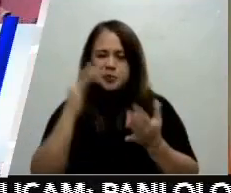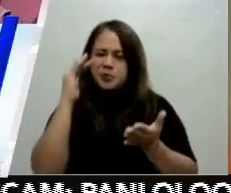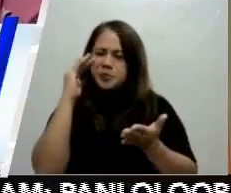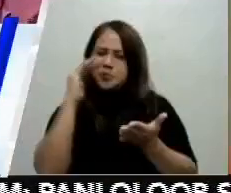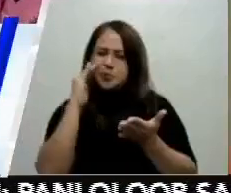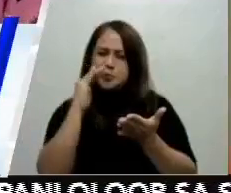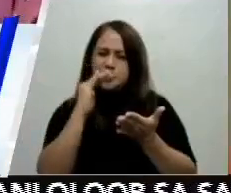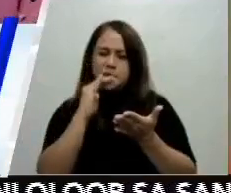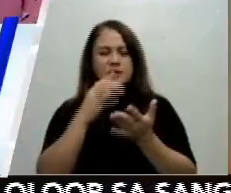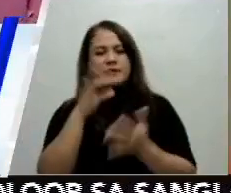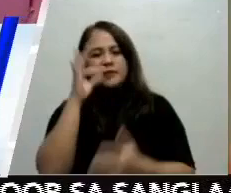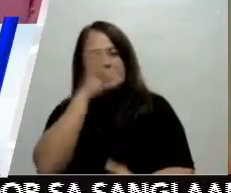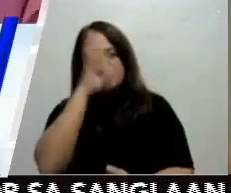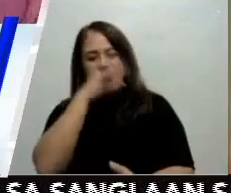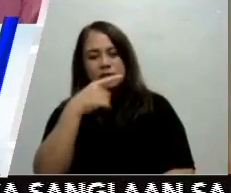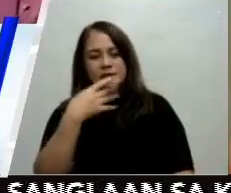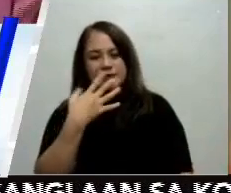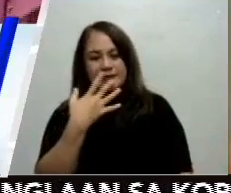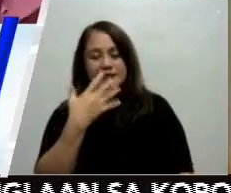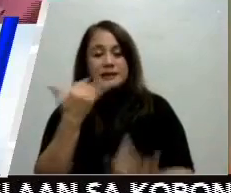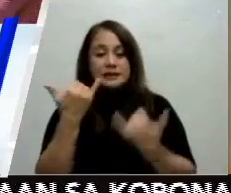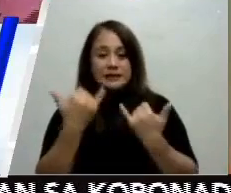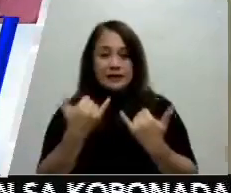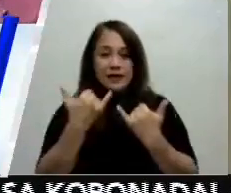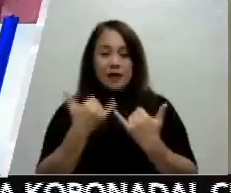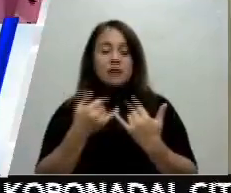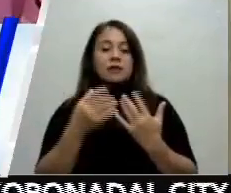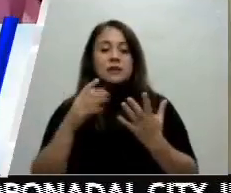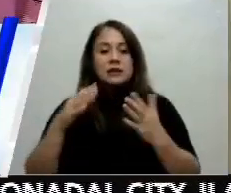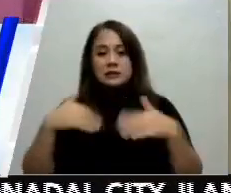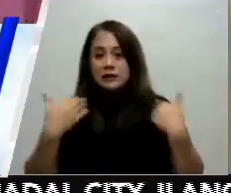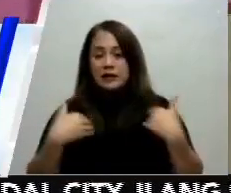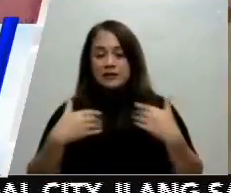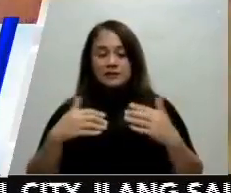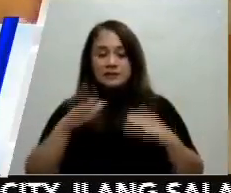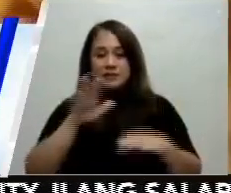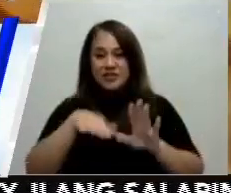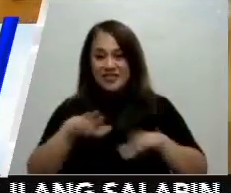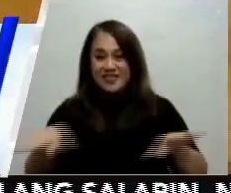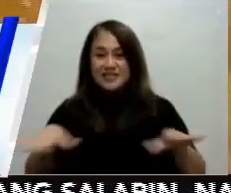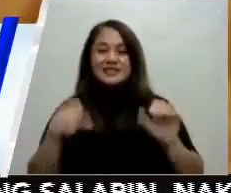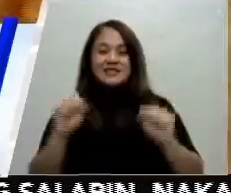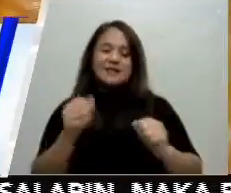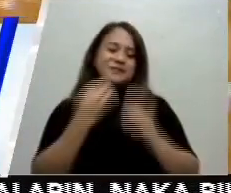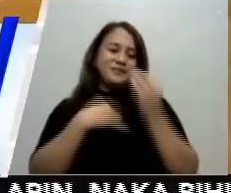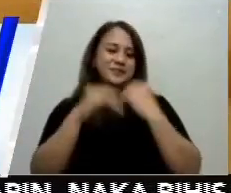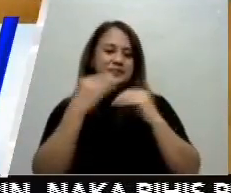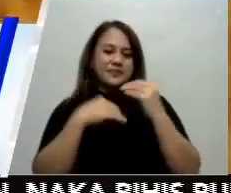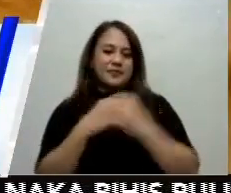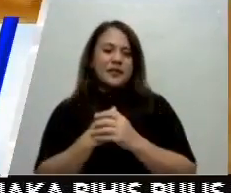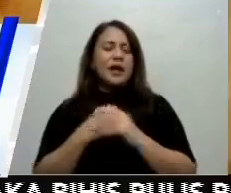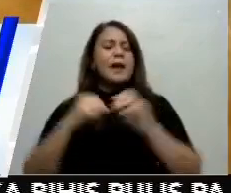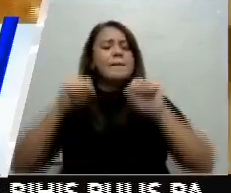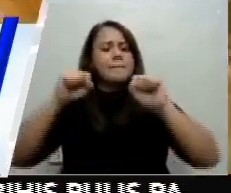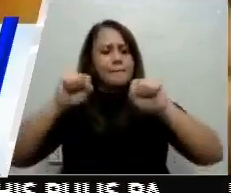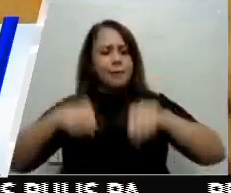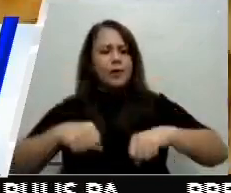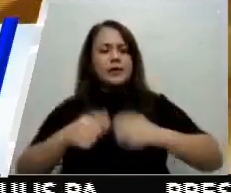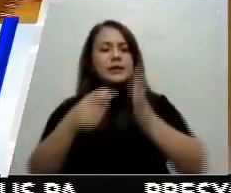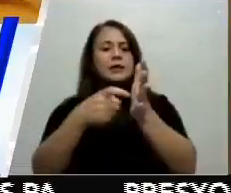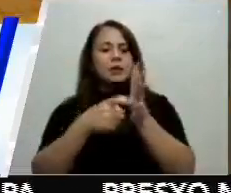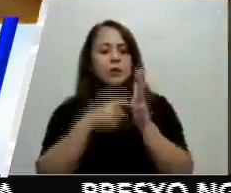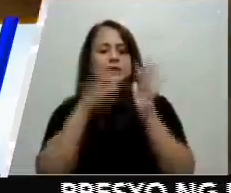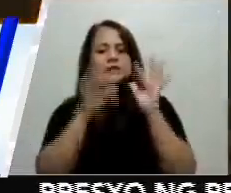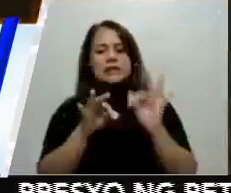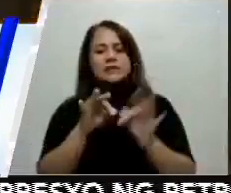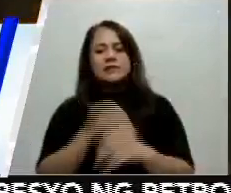taste. Kaya yun, mula nun, pati yung mga batang maliliit na kakakain na sa amin. Pwede pa rin naman daw i-request kung gusto ng authentic